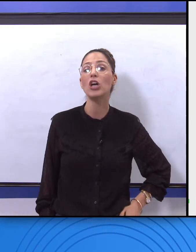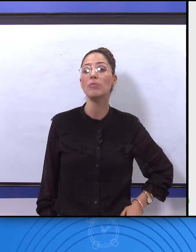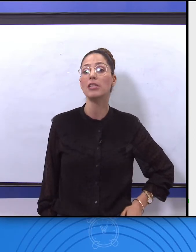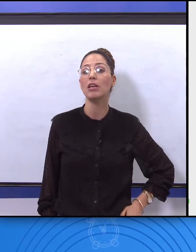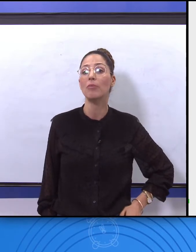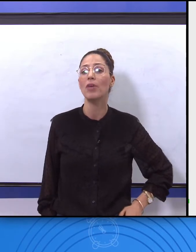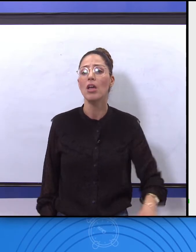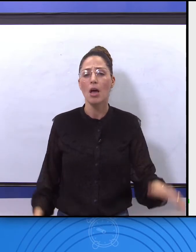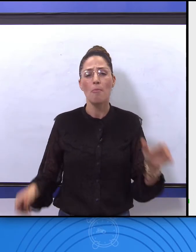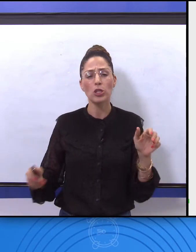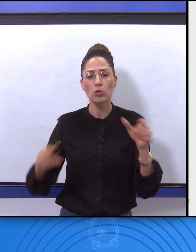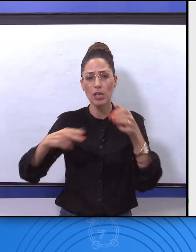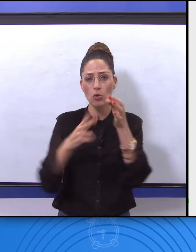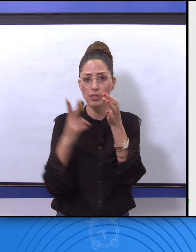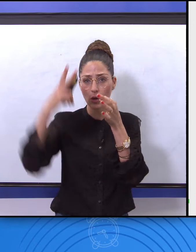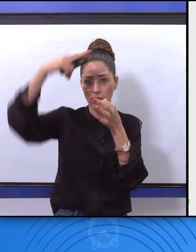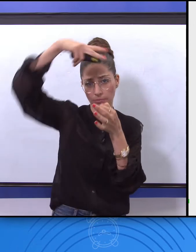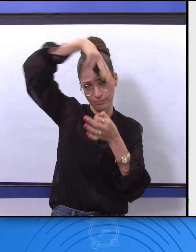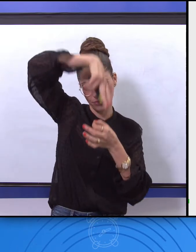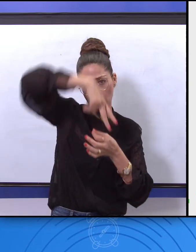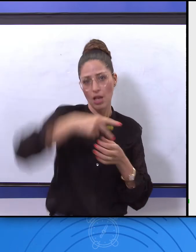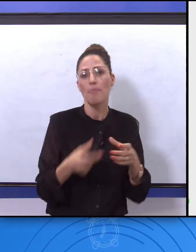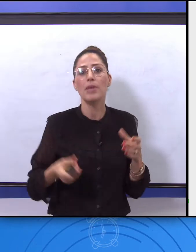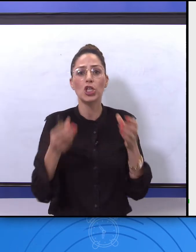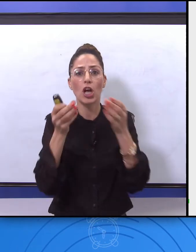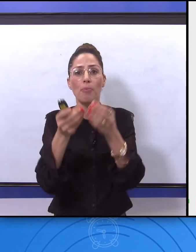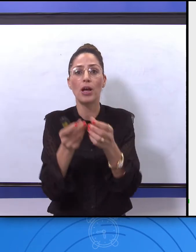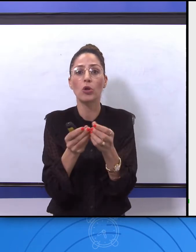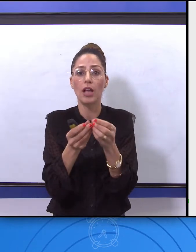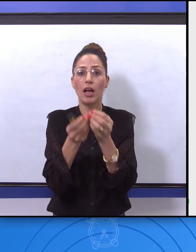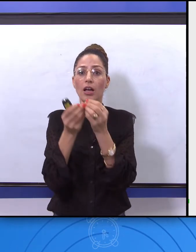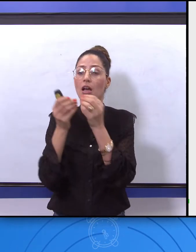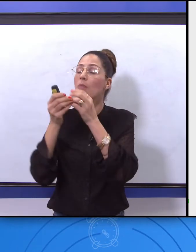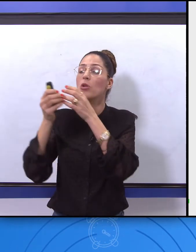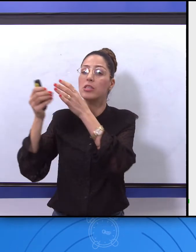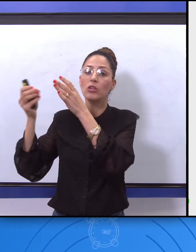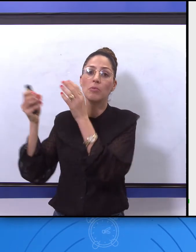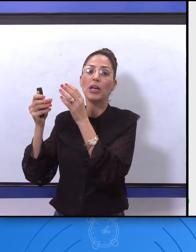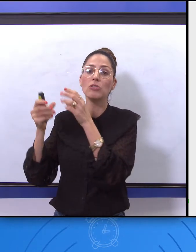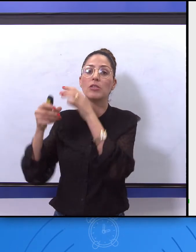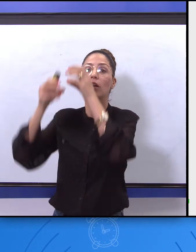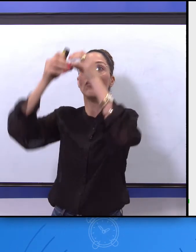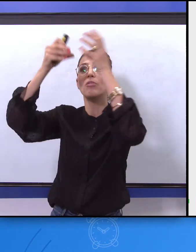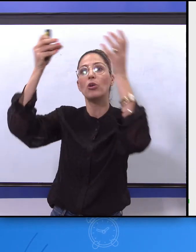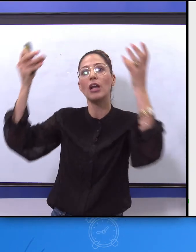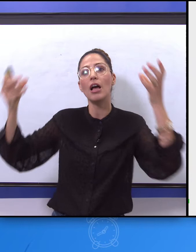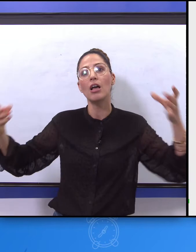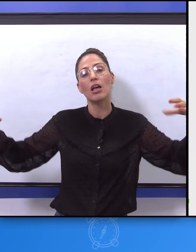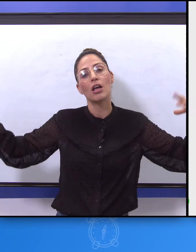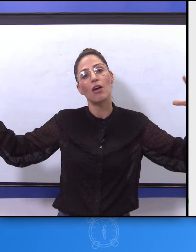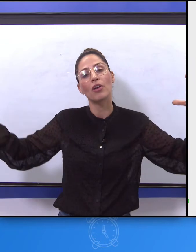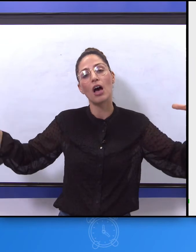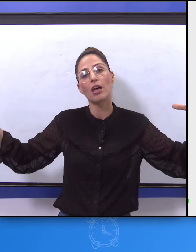ומשחקת במגרש המשחקים. מה שהוא עושה הוא גוזר אותה, משכפל אותה, מוציא אותה ממגרש המשחקים ובונה